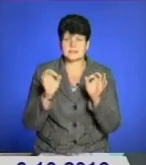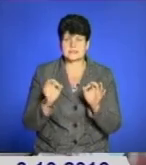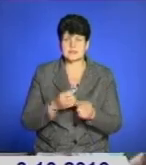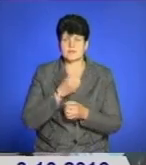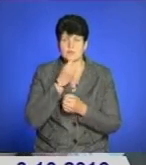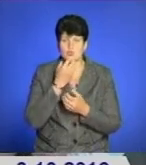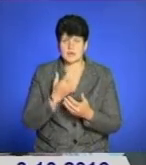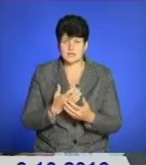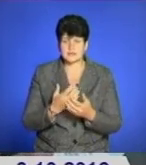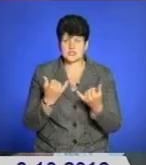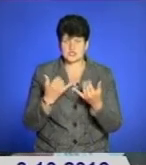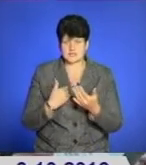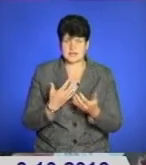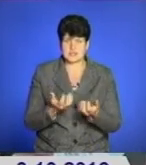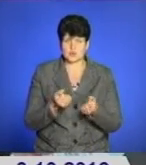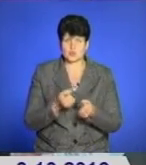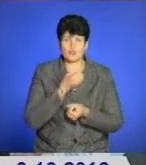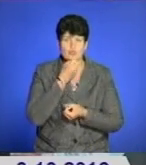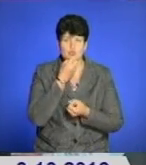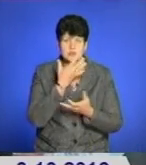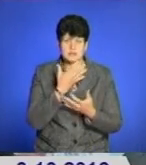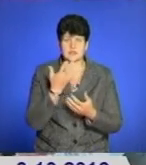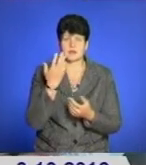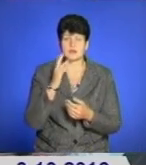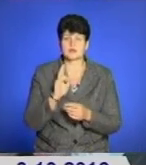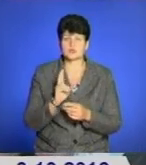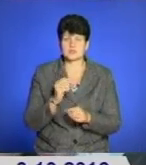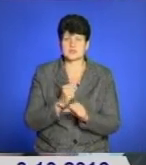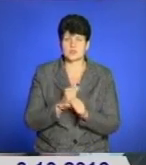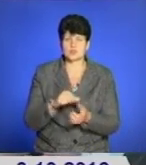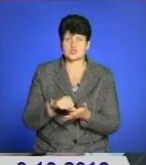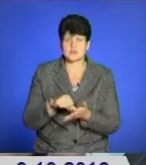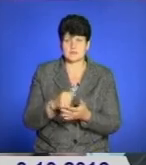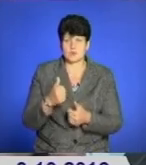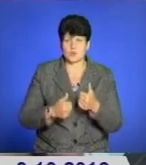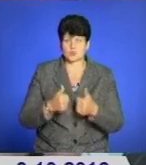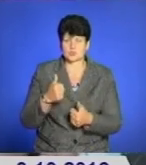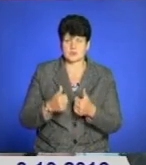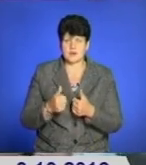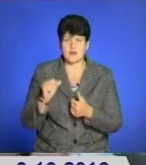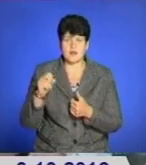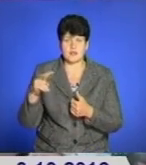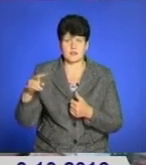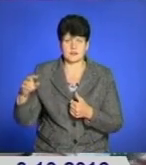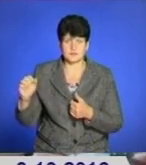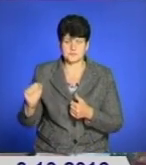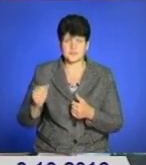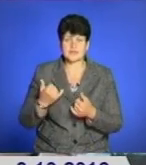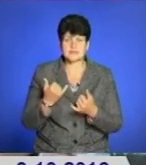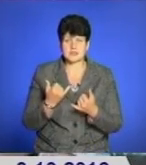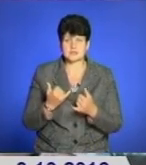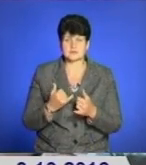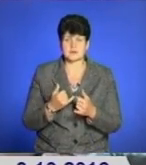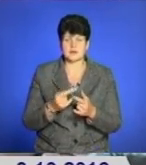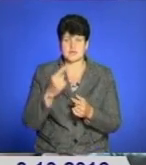букета. Вот сейчас я держу один из букетов, который сделала участница нашего конкурса, Аллочка. И сейчас вот, девочки, я начинаю